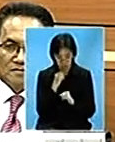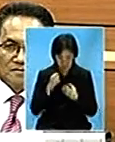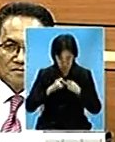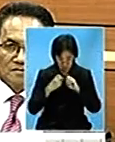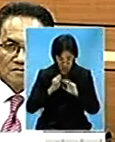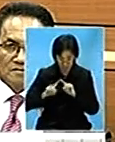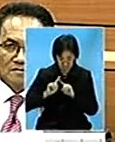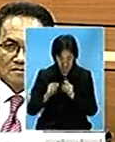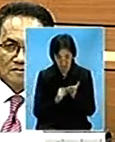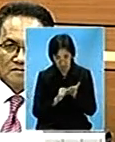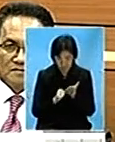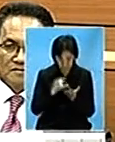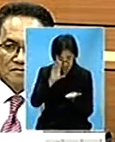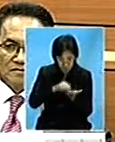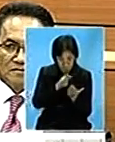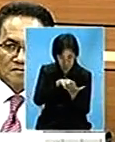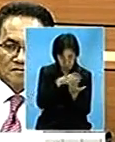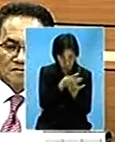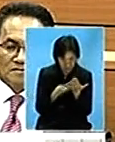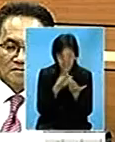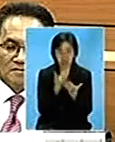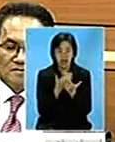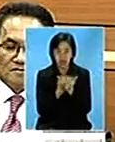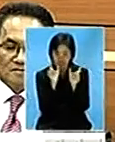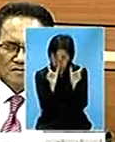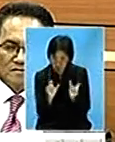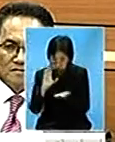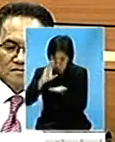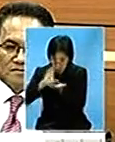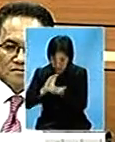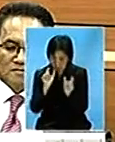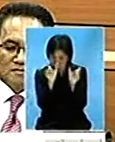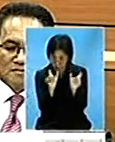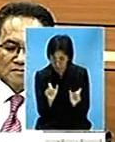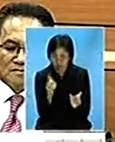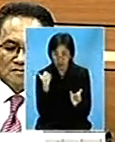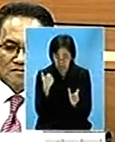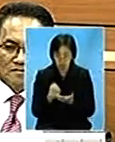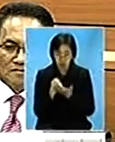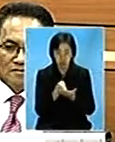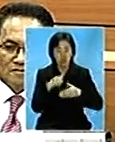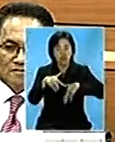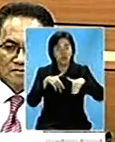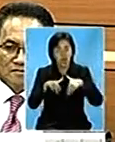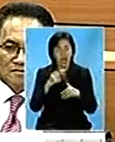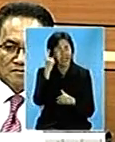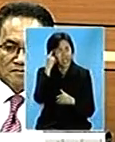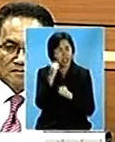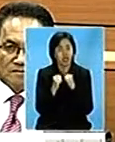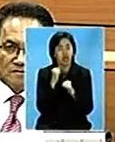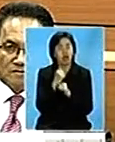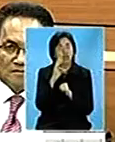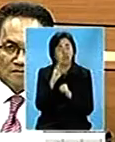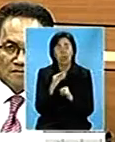านี้ไปเข้าแผนเพื่อจัดสรรงบประมาณมาแก้ไขปัญหาความเดือดร้อนผมว่าไม่เกินอีก10ปีกระทรวงคมนาคม